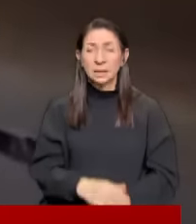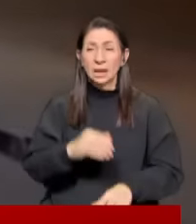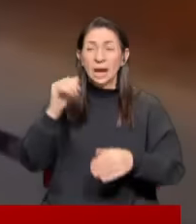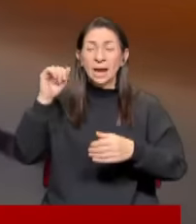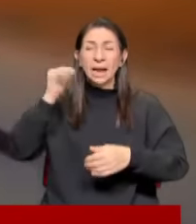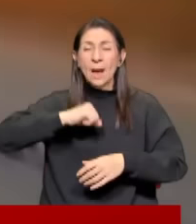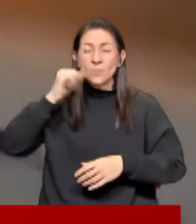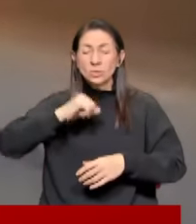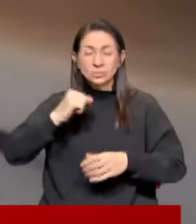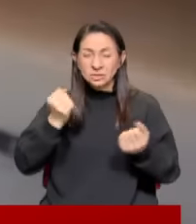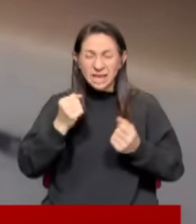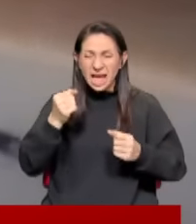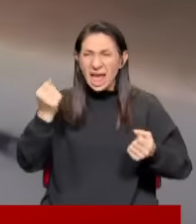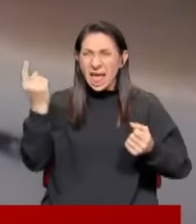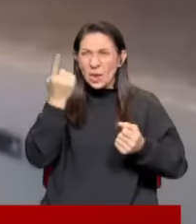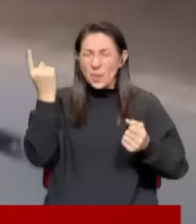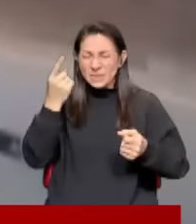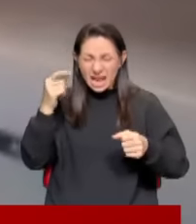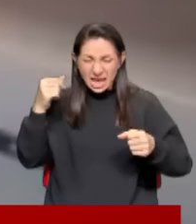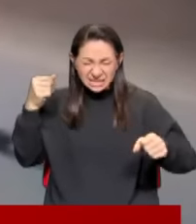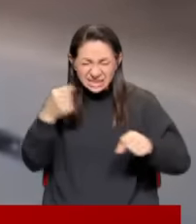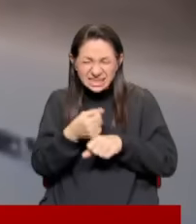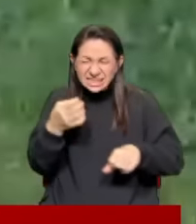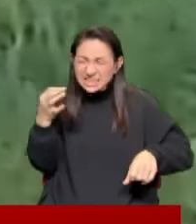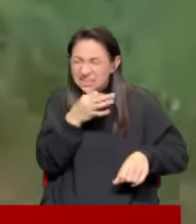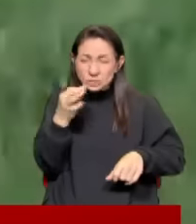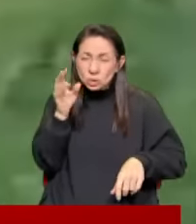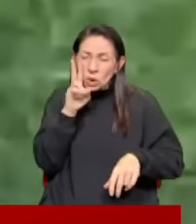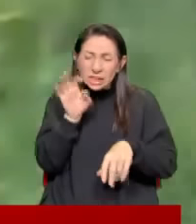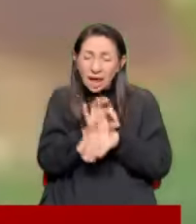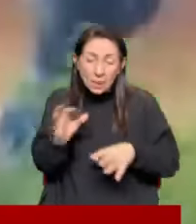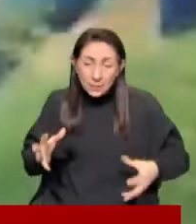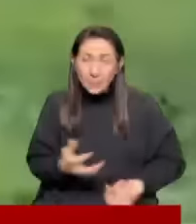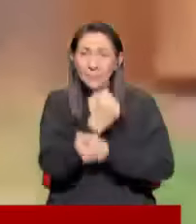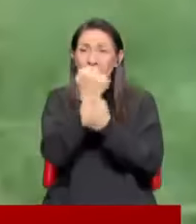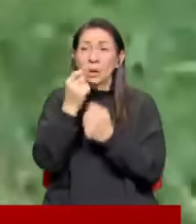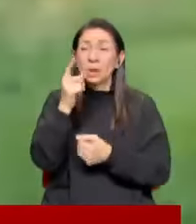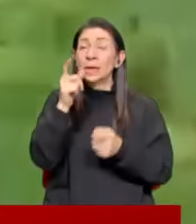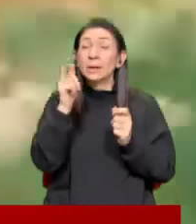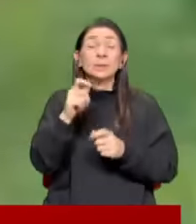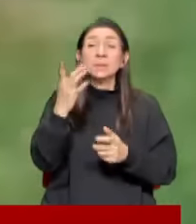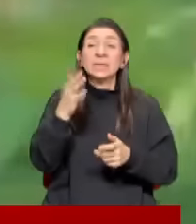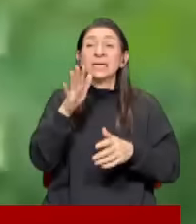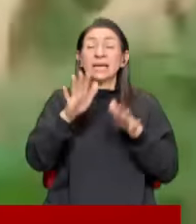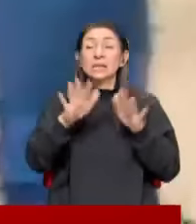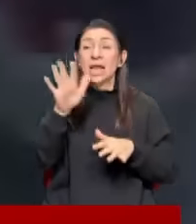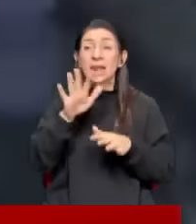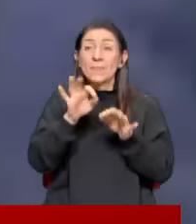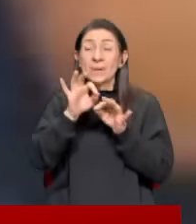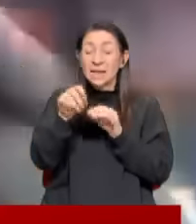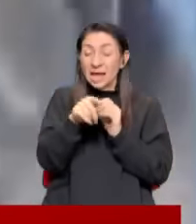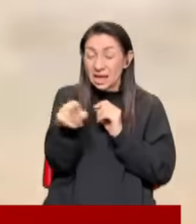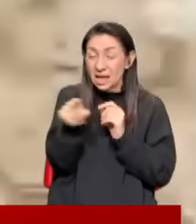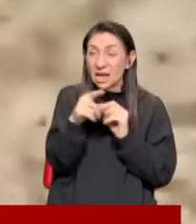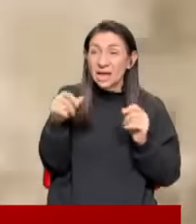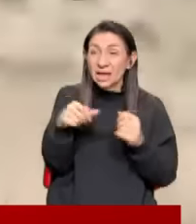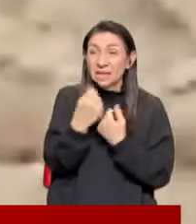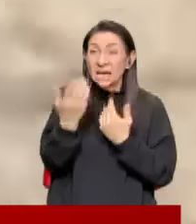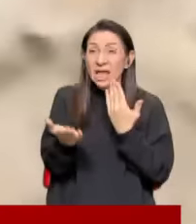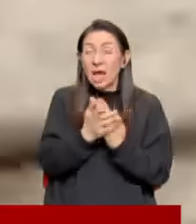Kamyonet sürücüsü helikopterle çarpışmaktan son anda kurtuldu. Trafik kazasına müdahale edenler bu kez yaklaşık 50 metre mesafedeki